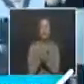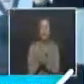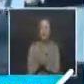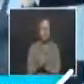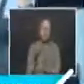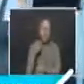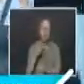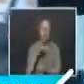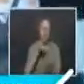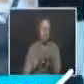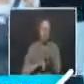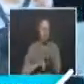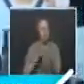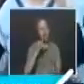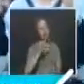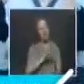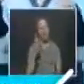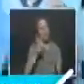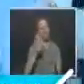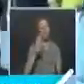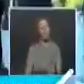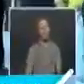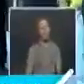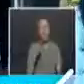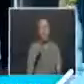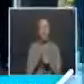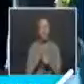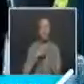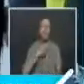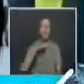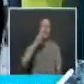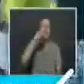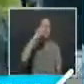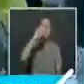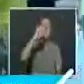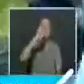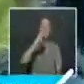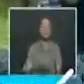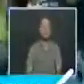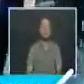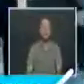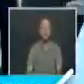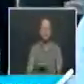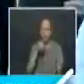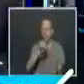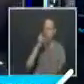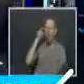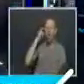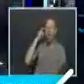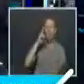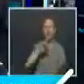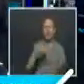צודק. ברק ביבי, מה עשו לנו מפאי? מה עשו לנו מפאי? אתה לא חושב שיש